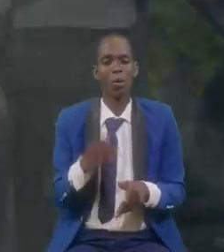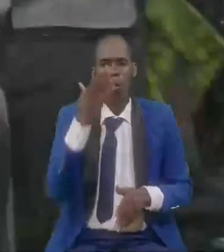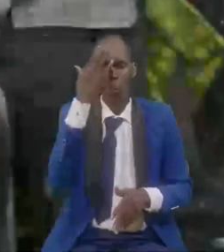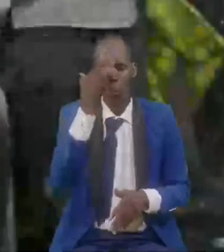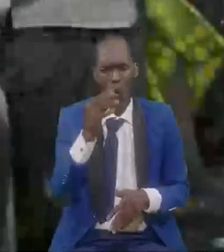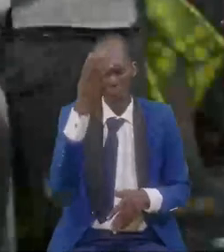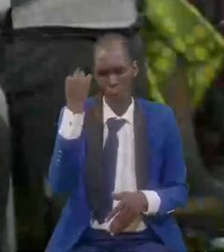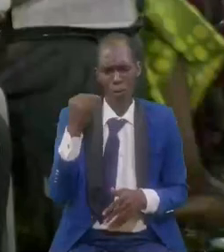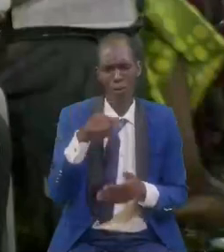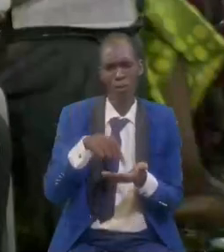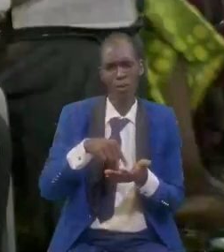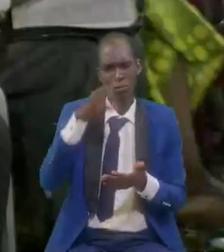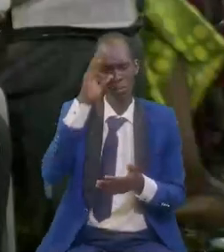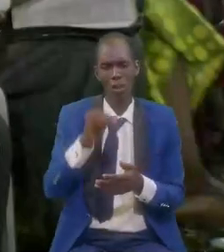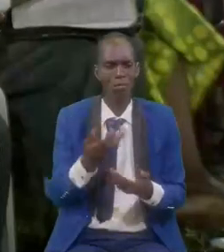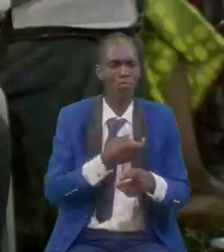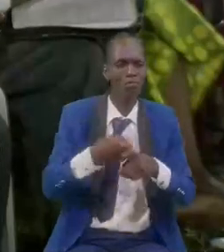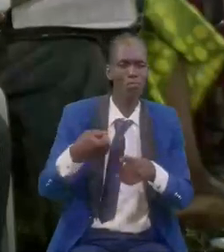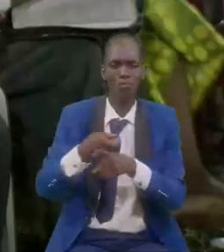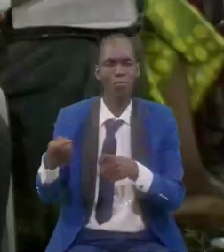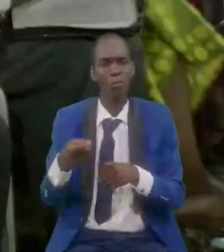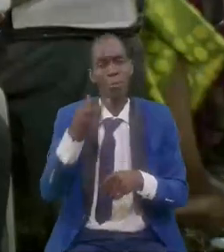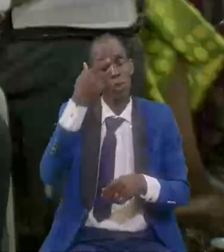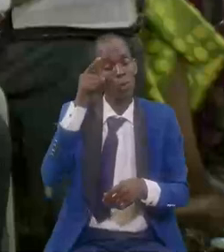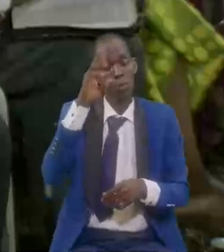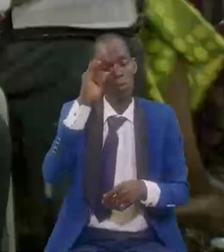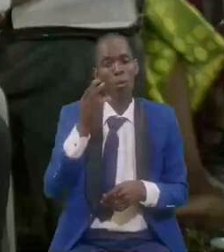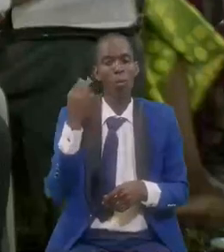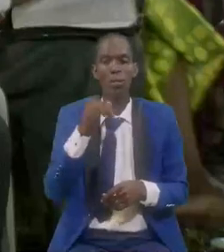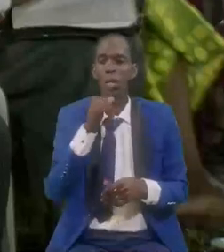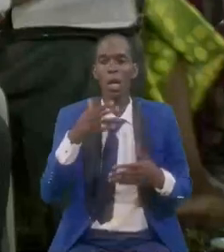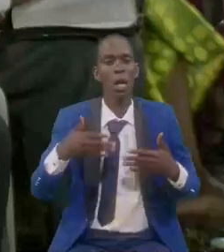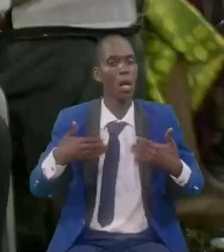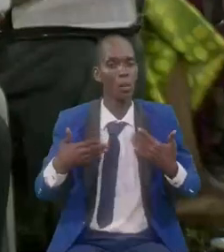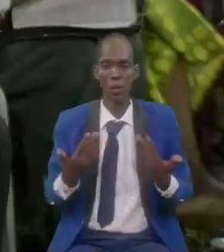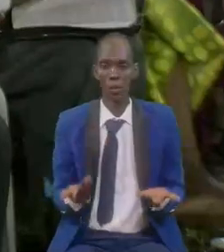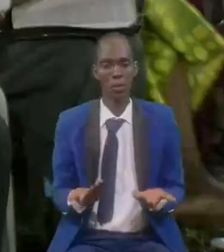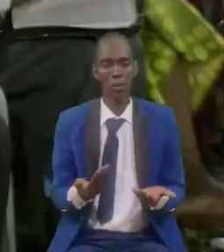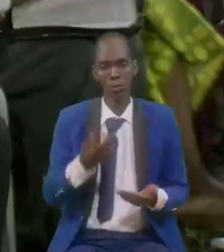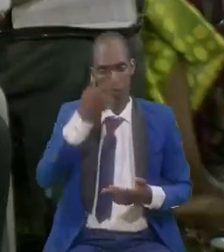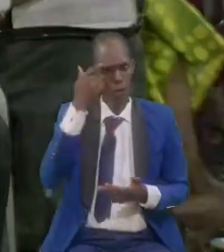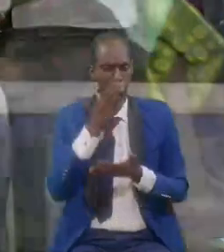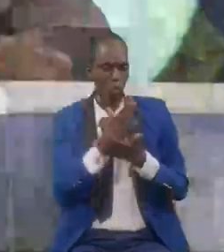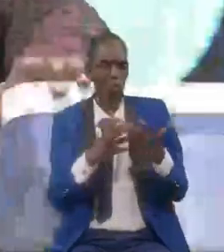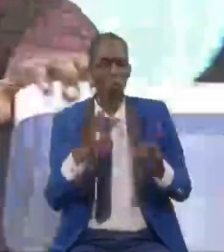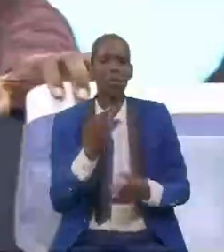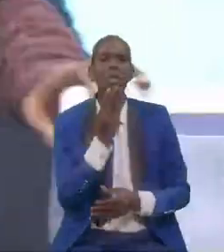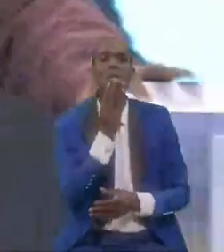Pourquoi est-ce qu'il était-il violent? Il était triste que ces juifs-là,